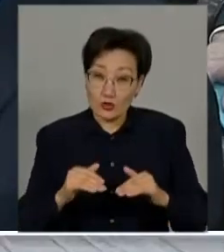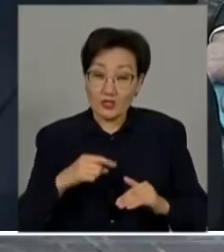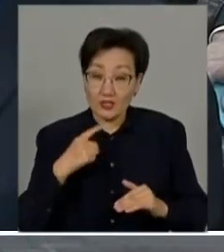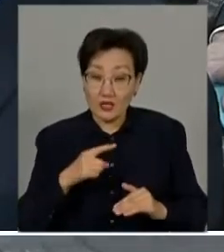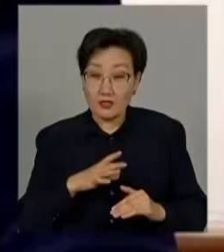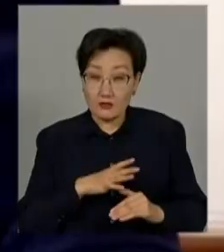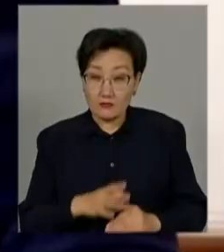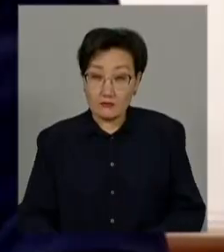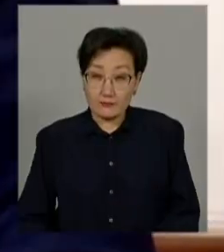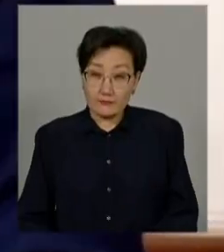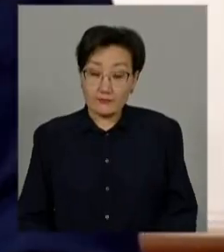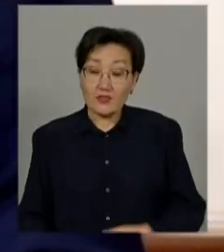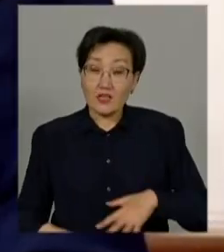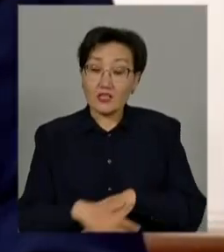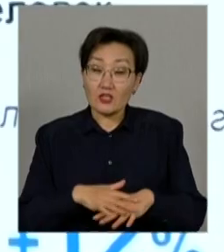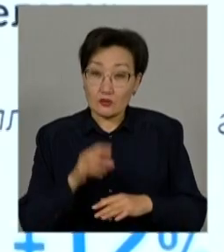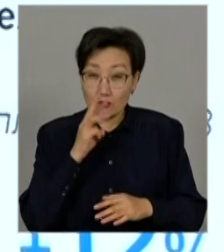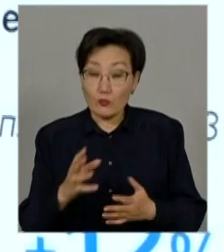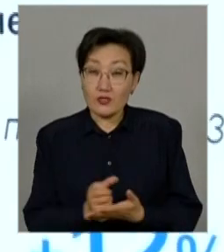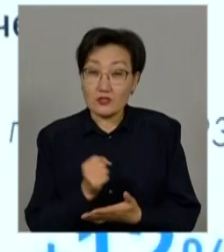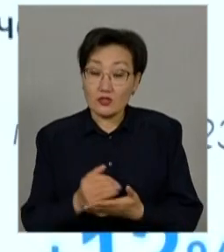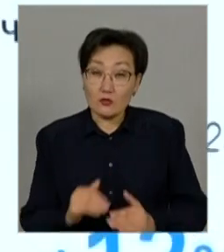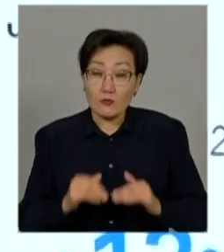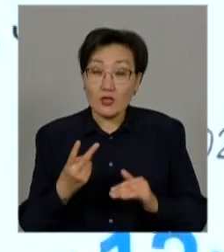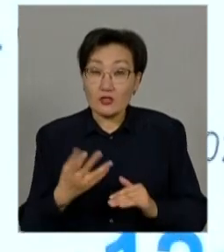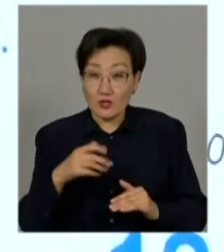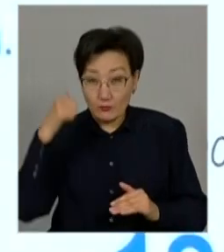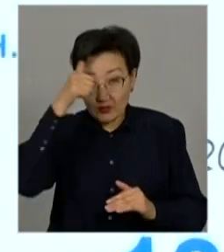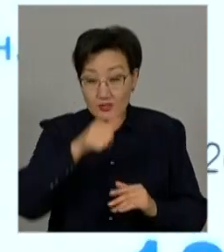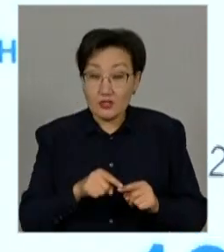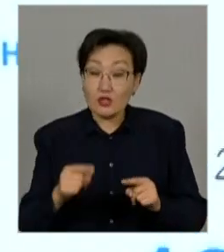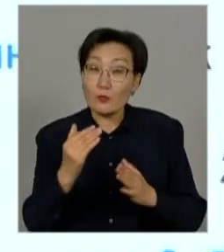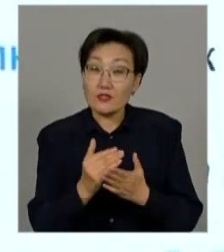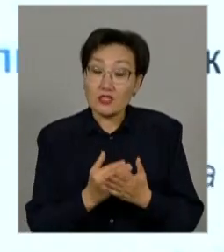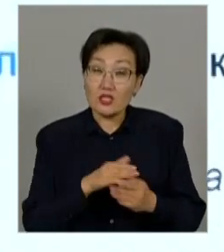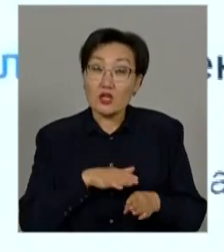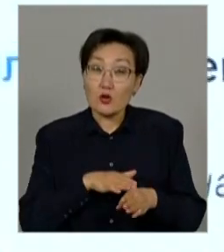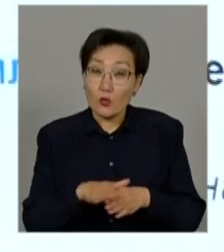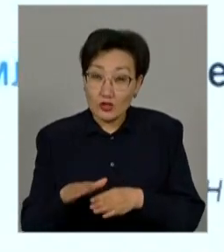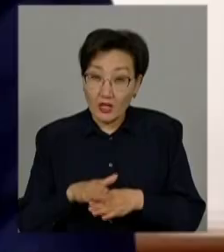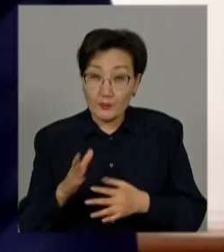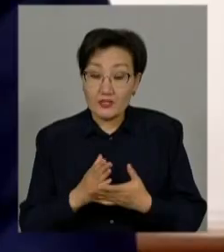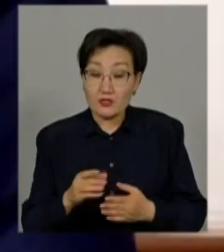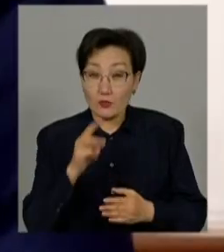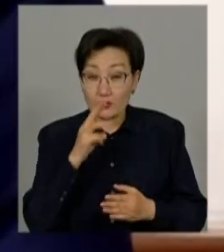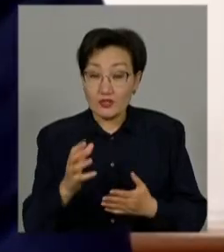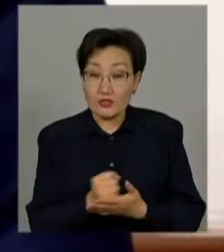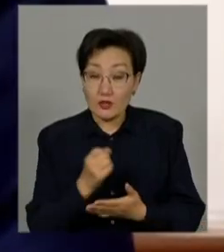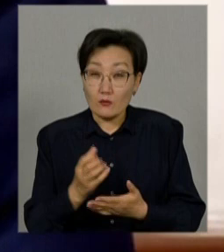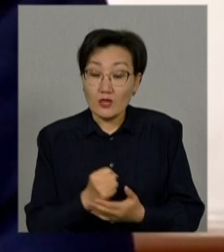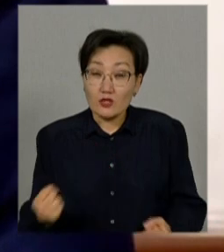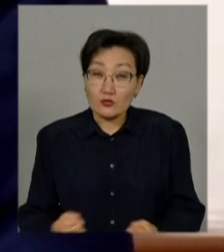айтты Смайылов. Халықтың табысын арттырудың 25 жылға дейінгі бағдарламасы іске асыруда. Табысты қолдау